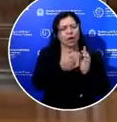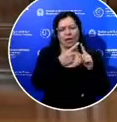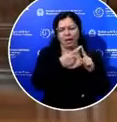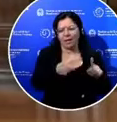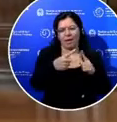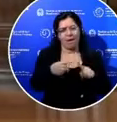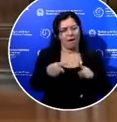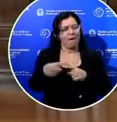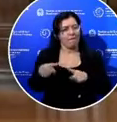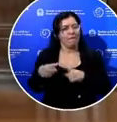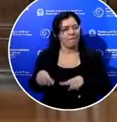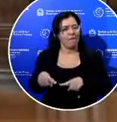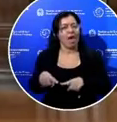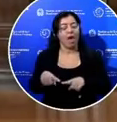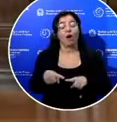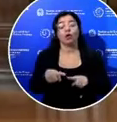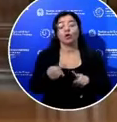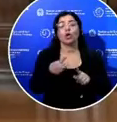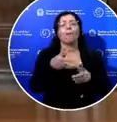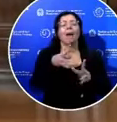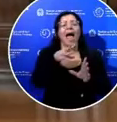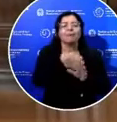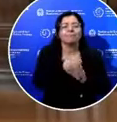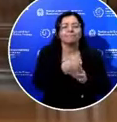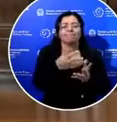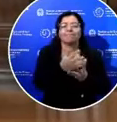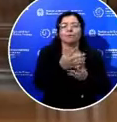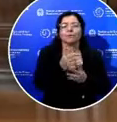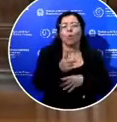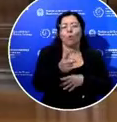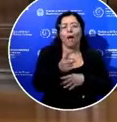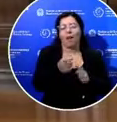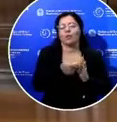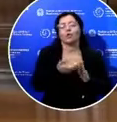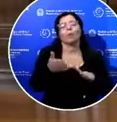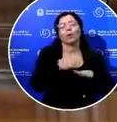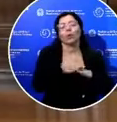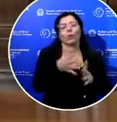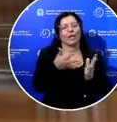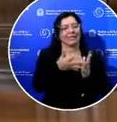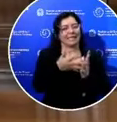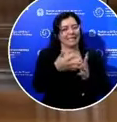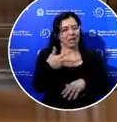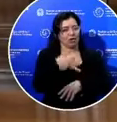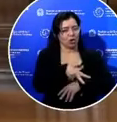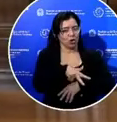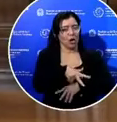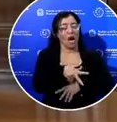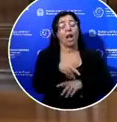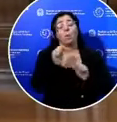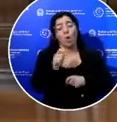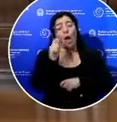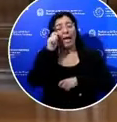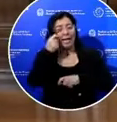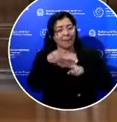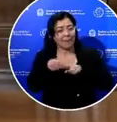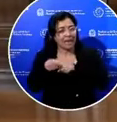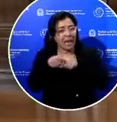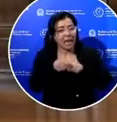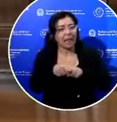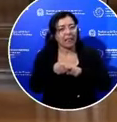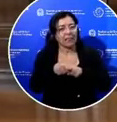loro, che raccontano frequentemente di disagio sociale, altre volte di criminalità comune